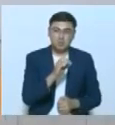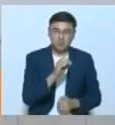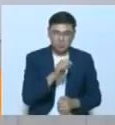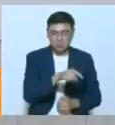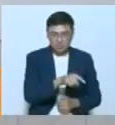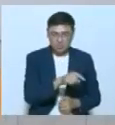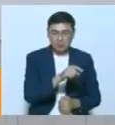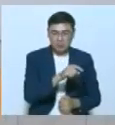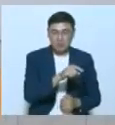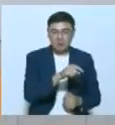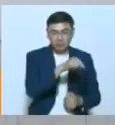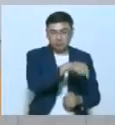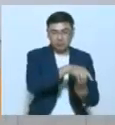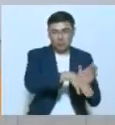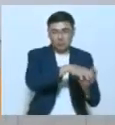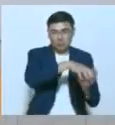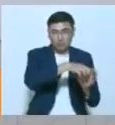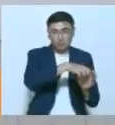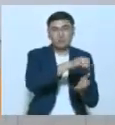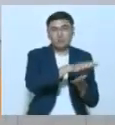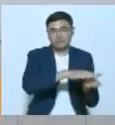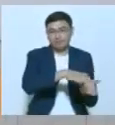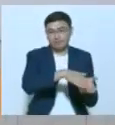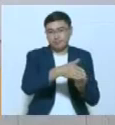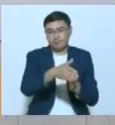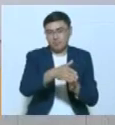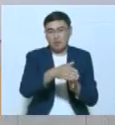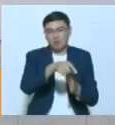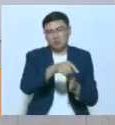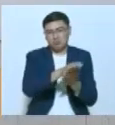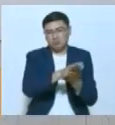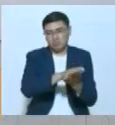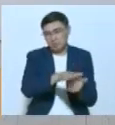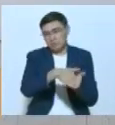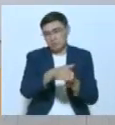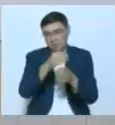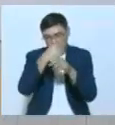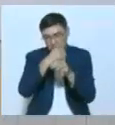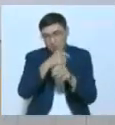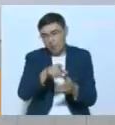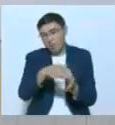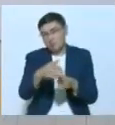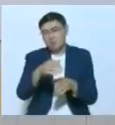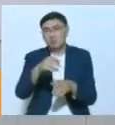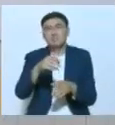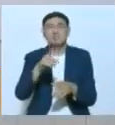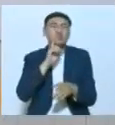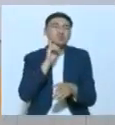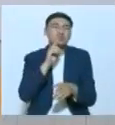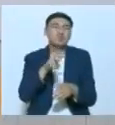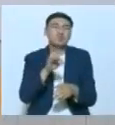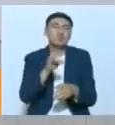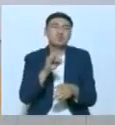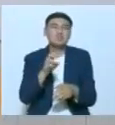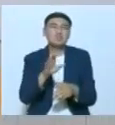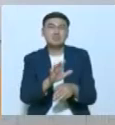насосный берег, у нас здесь аргалем бизнес деньги жеткізеді. Одан кейін мына жасыл линия бұл волстың